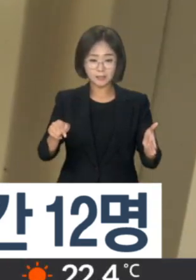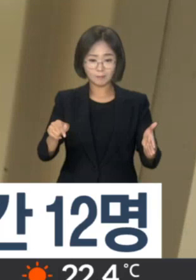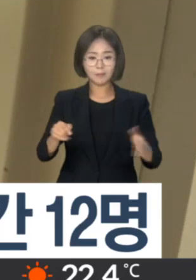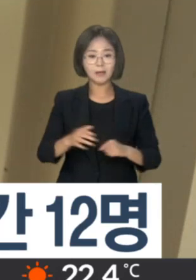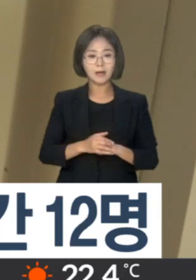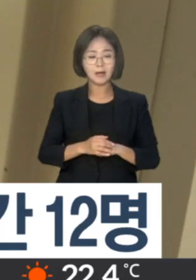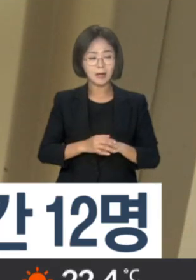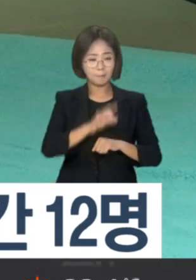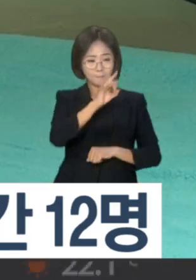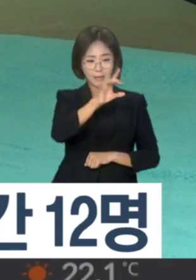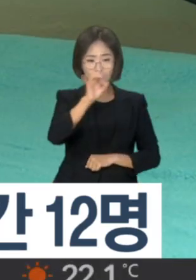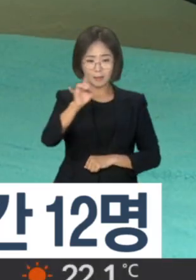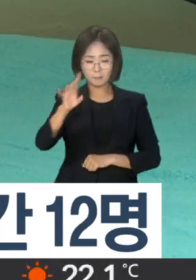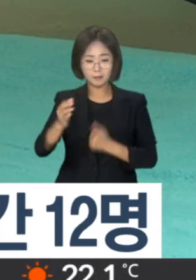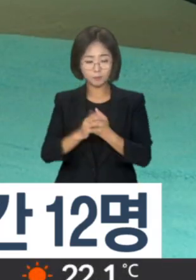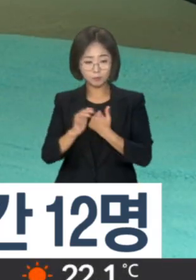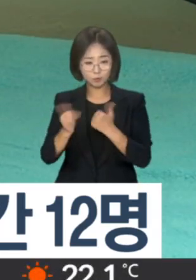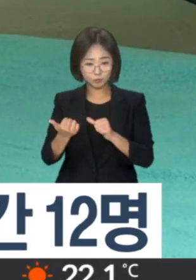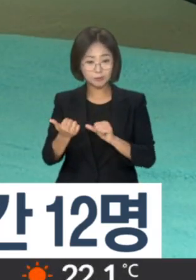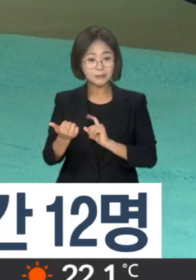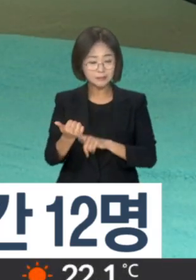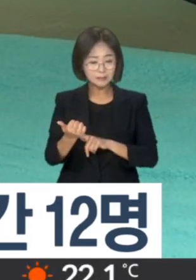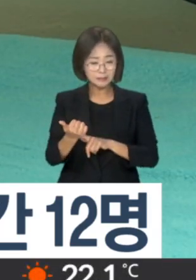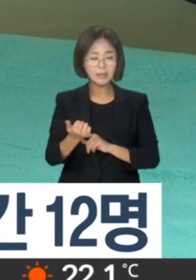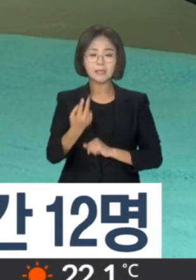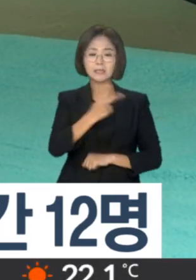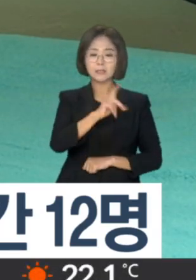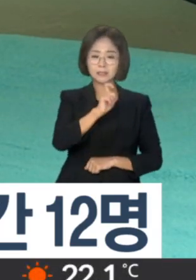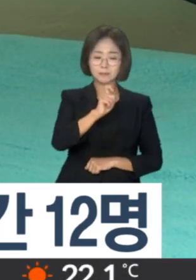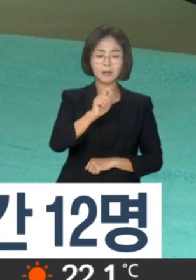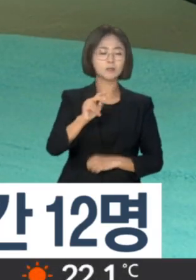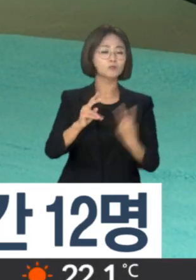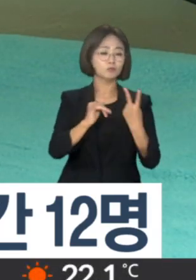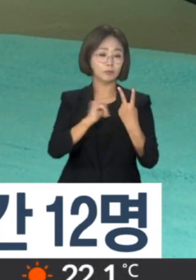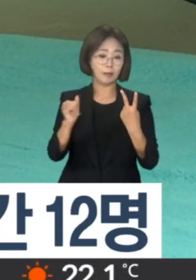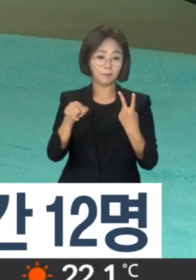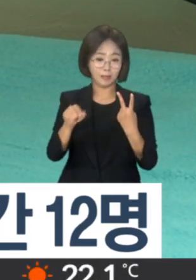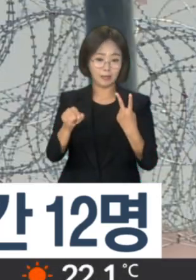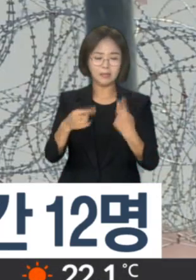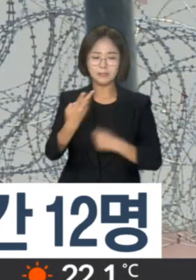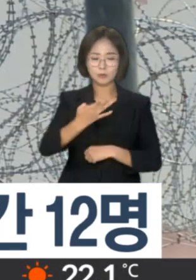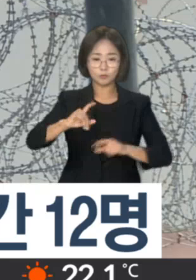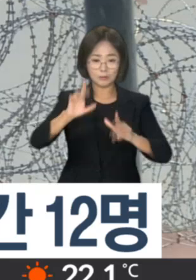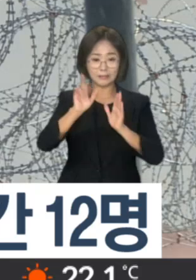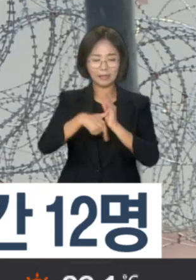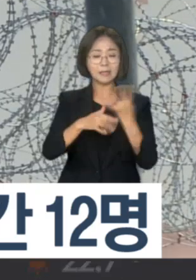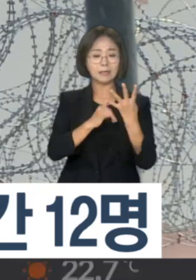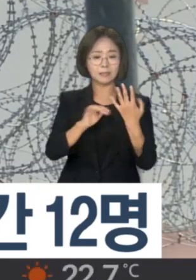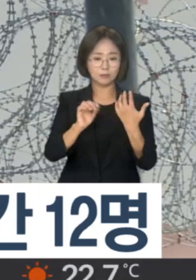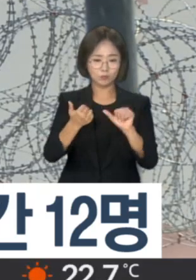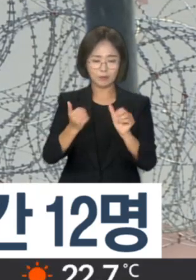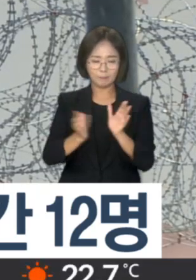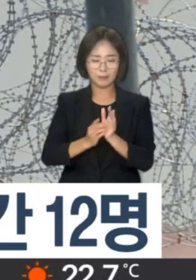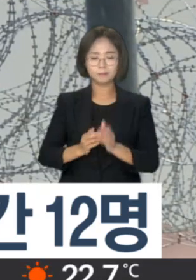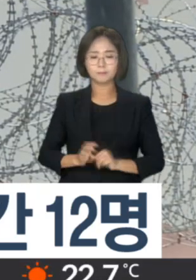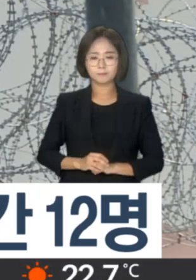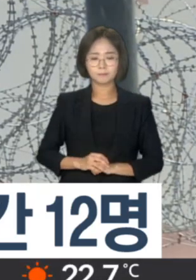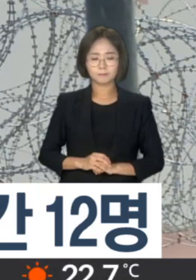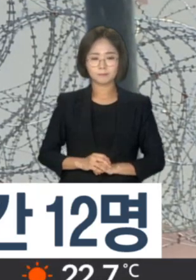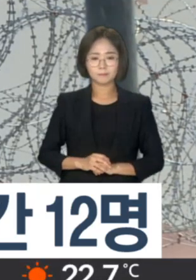2020년에 한 명씩 2007년과 2015년엔 각각 2명 2009년엔 4명이 사망했습니다